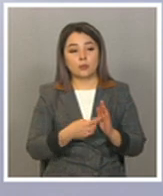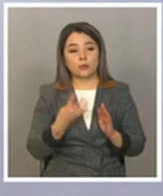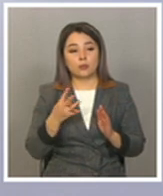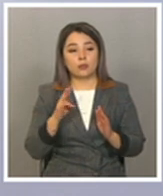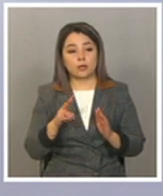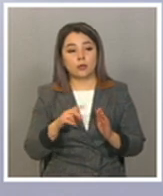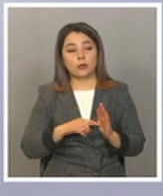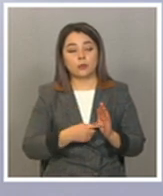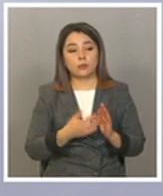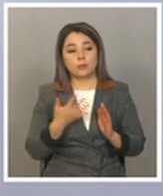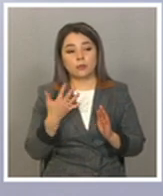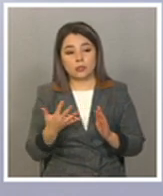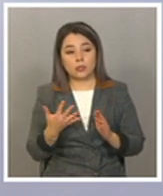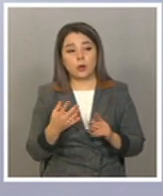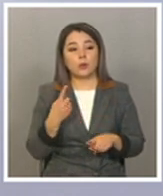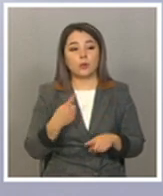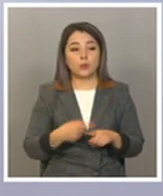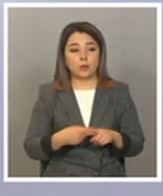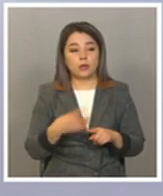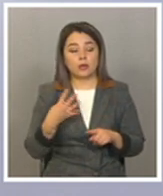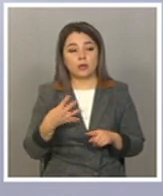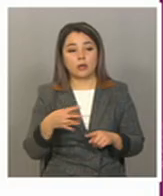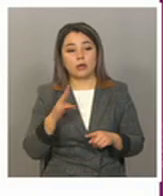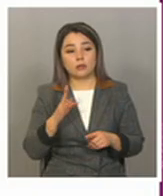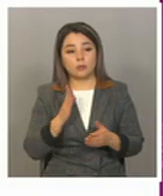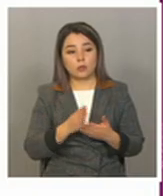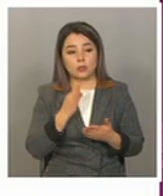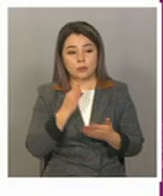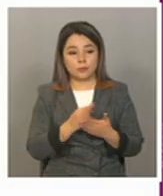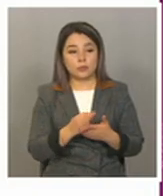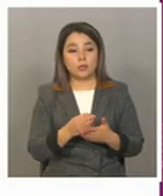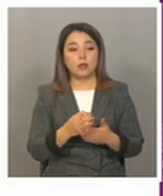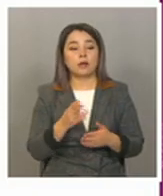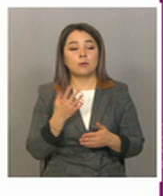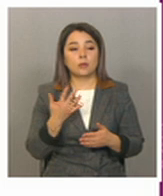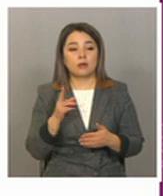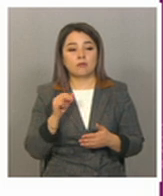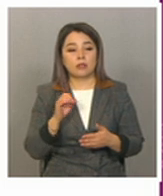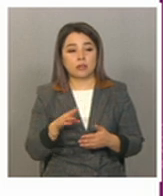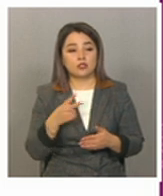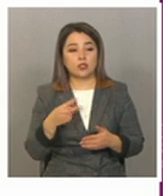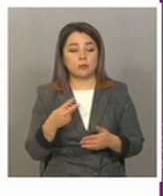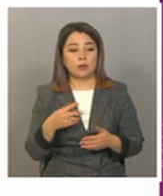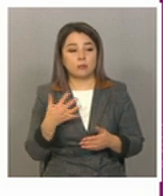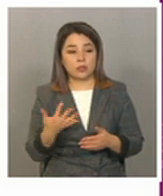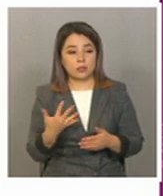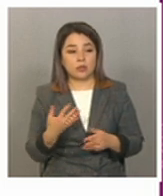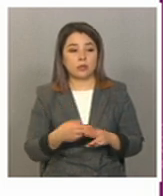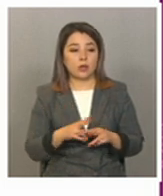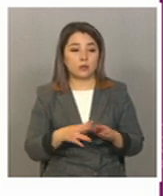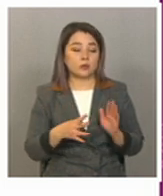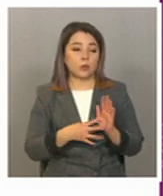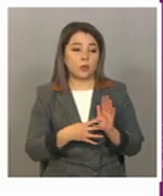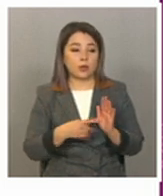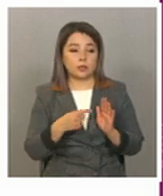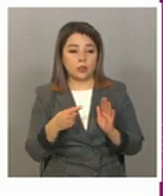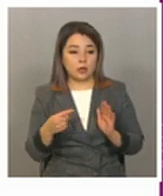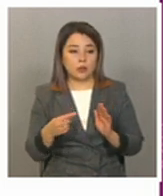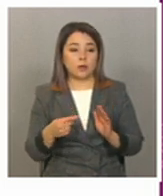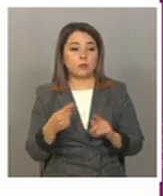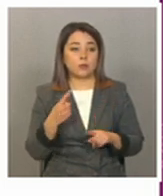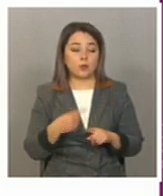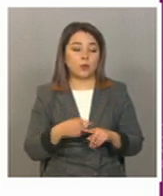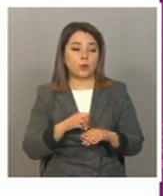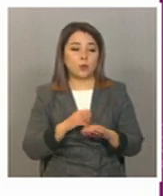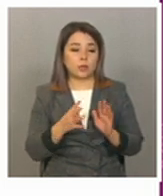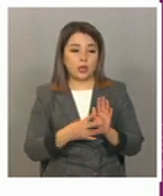көбейтіндісі қосу 40n болады. 5-ті квадраттаймыз 25, 9-ды азайтамыз. Плюс 16